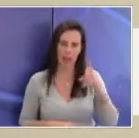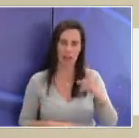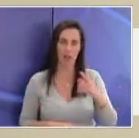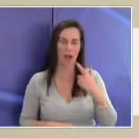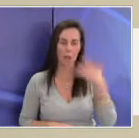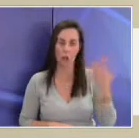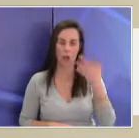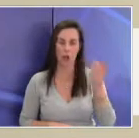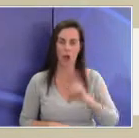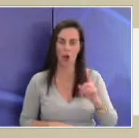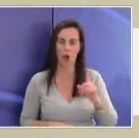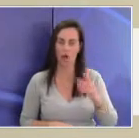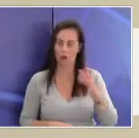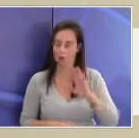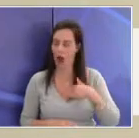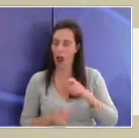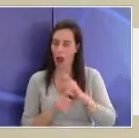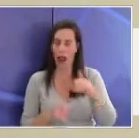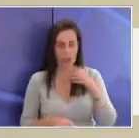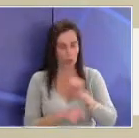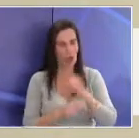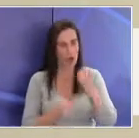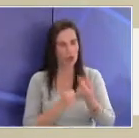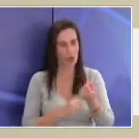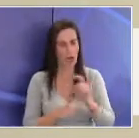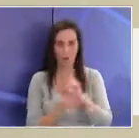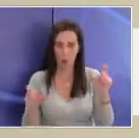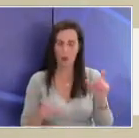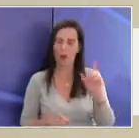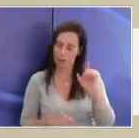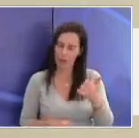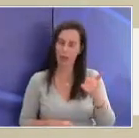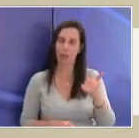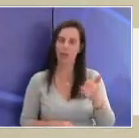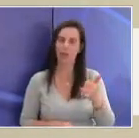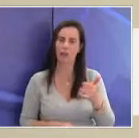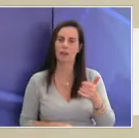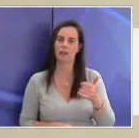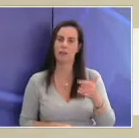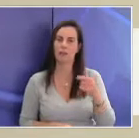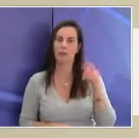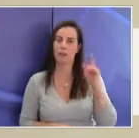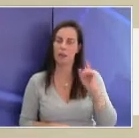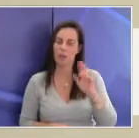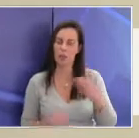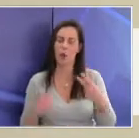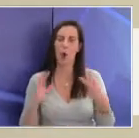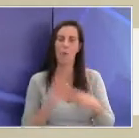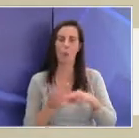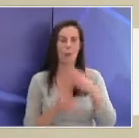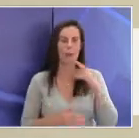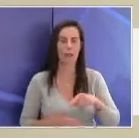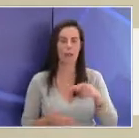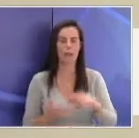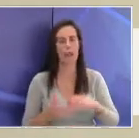שנים רבות לא לסגור חודש ולא לסגור חודשיים. אני חושב שיש מקום בספקטרום הפוליטי הישראלי